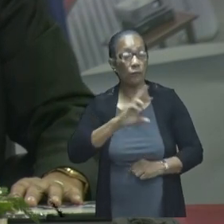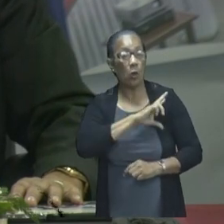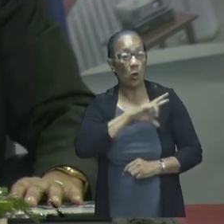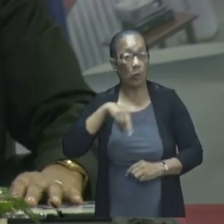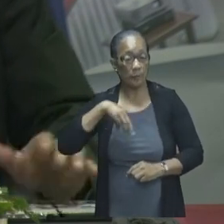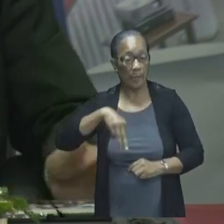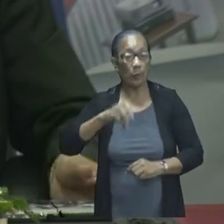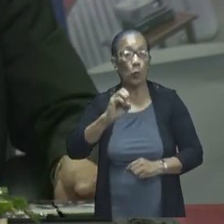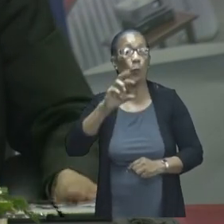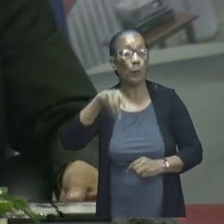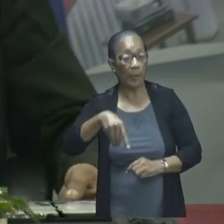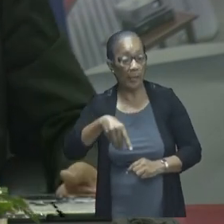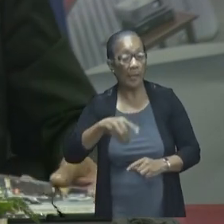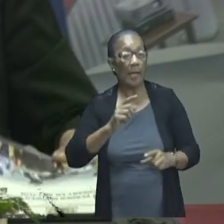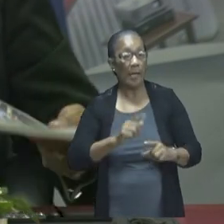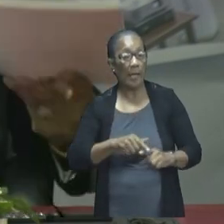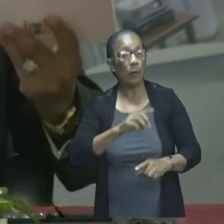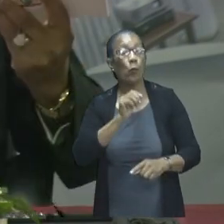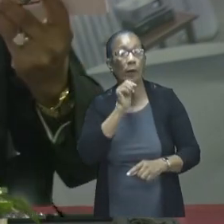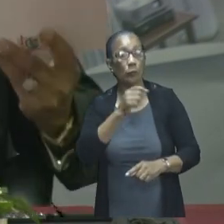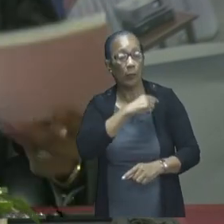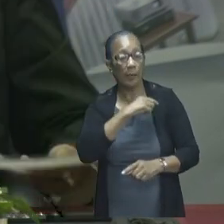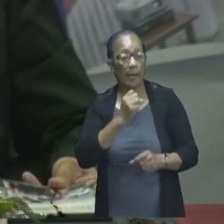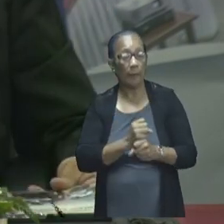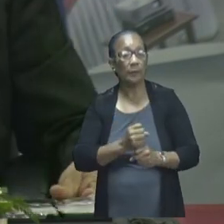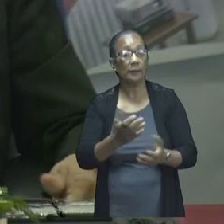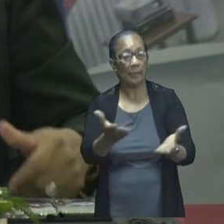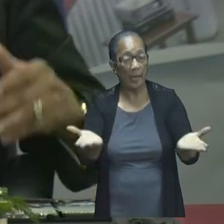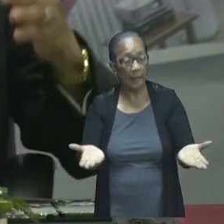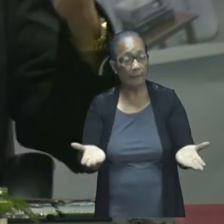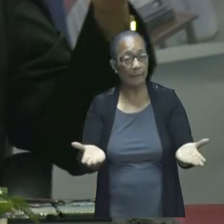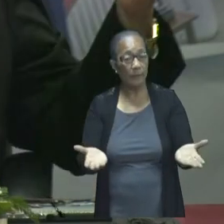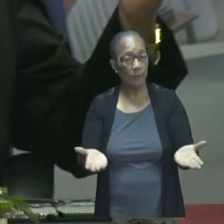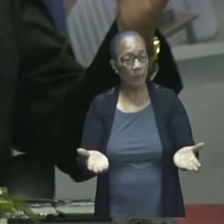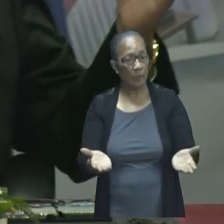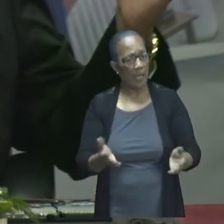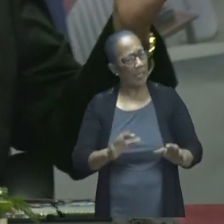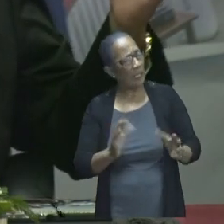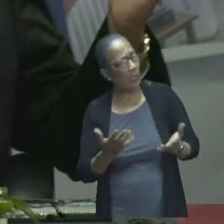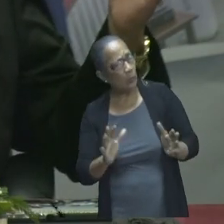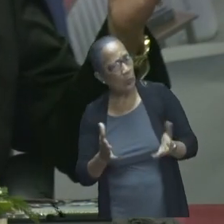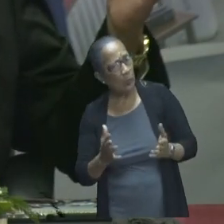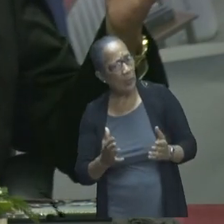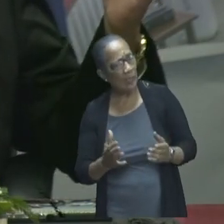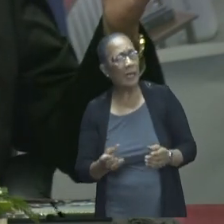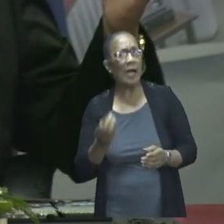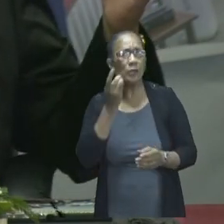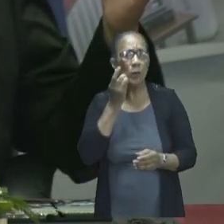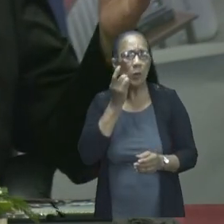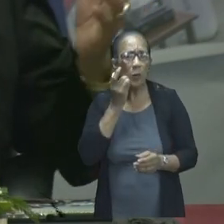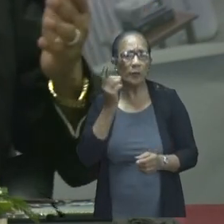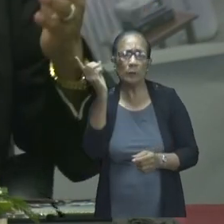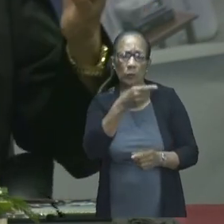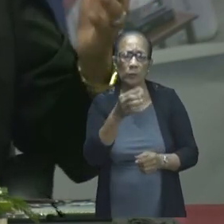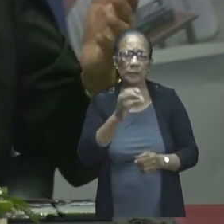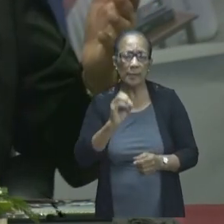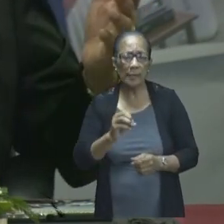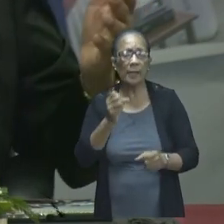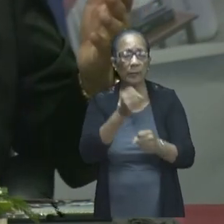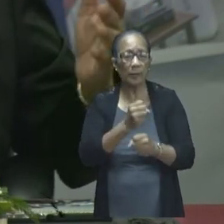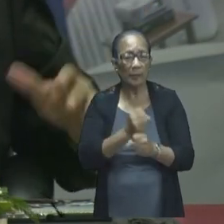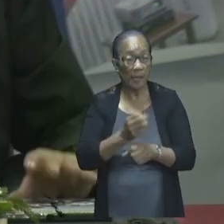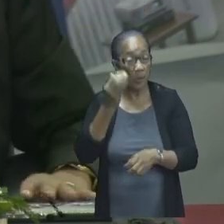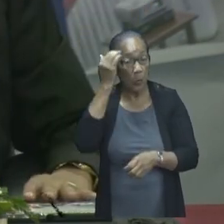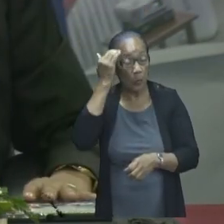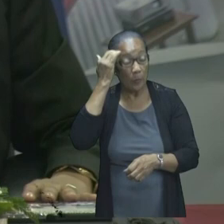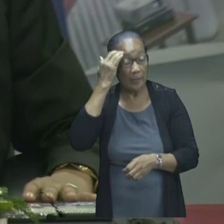en dit is wat door gerealiseerd hebben natuurlijk als we 100 procent gerealiseerd zou hebben dat weet je zelf dat